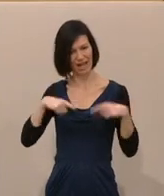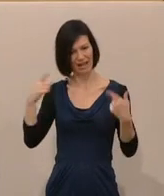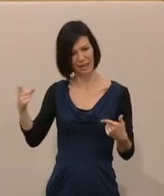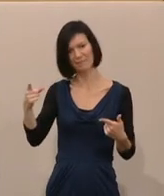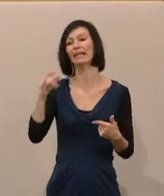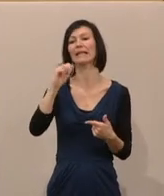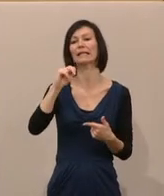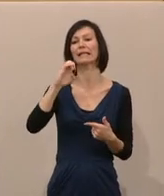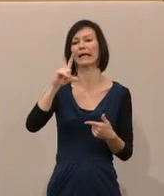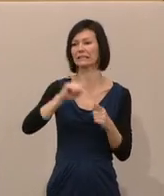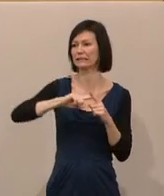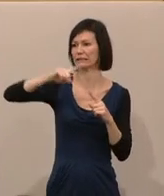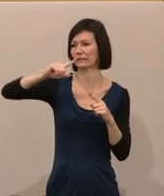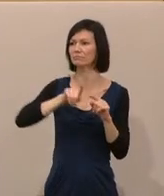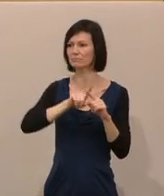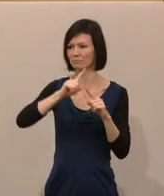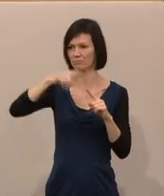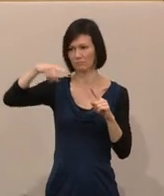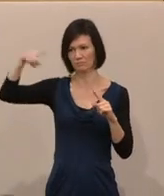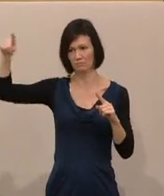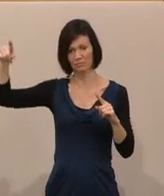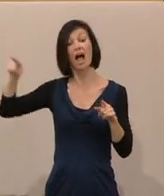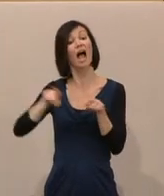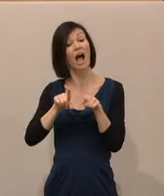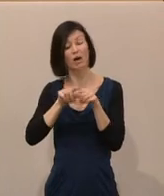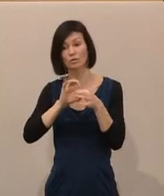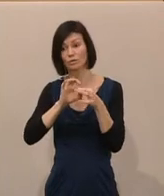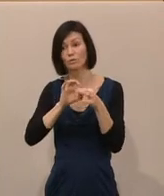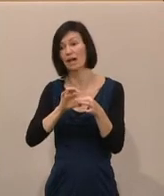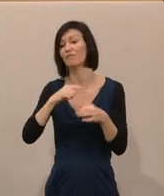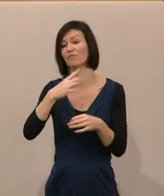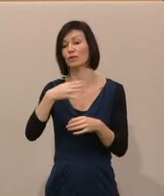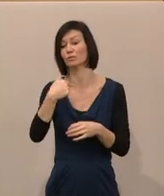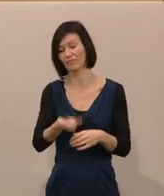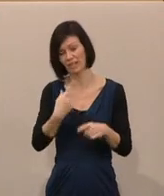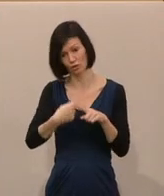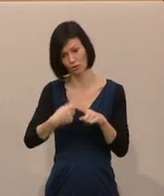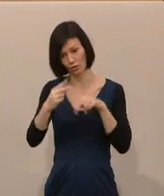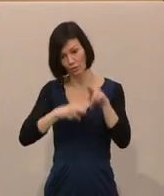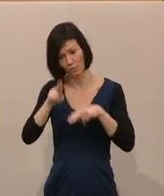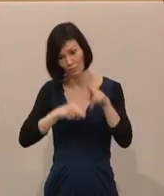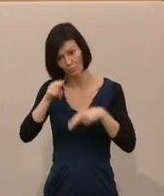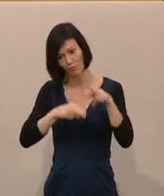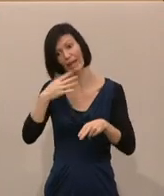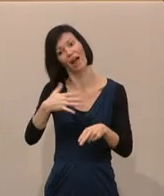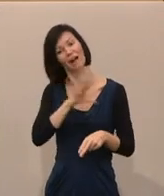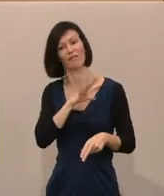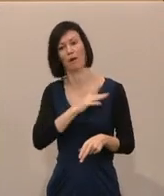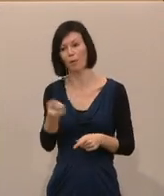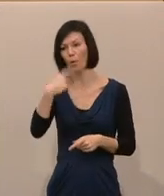die Aufrechterhaltung der 24-Stunden-Pflege. Werfen wir einen Blick auf die Budgets 18 und